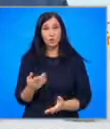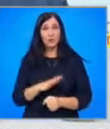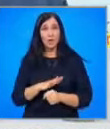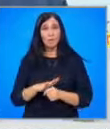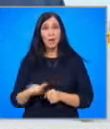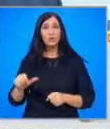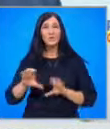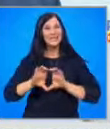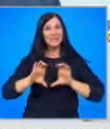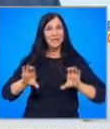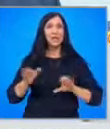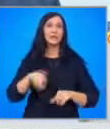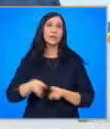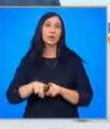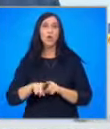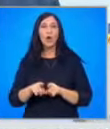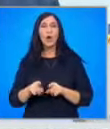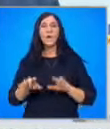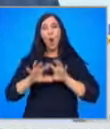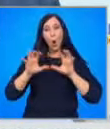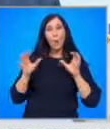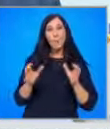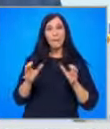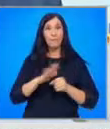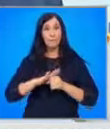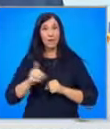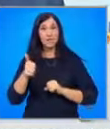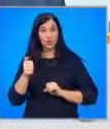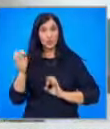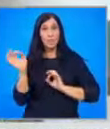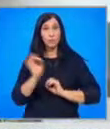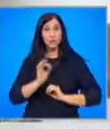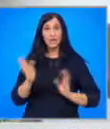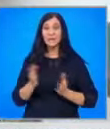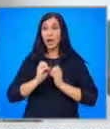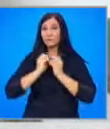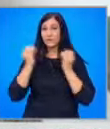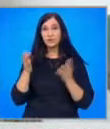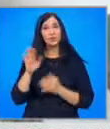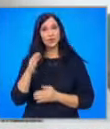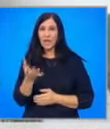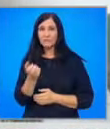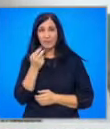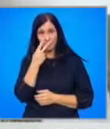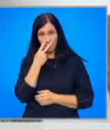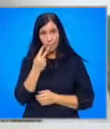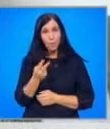като обема е бил запълнен на около 60%, е настъпил взрив. Ще бъдат взети проби от